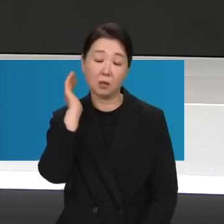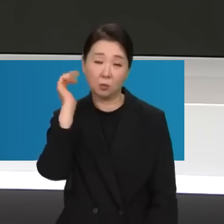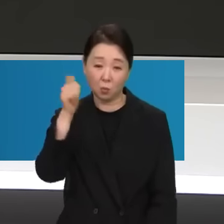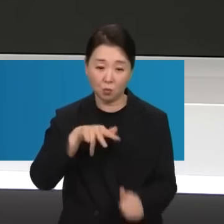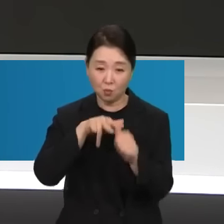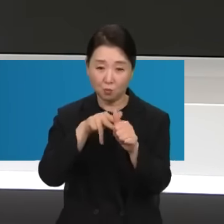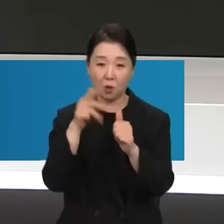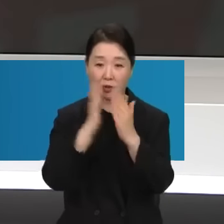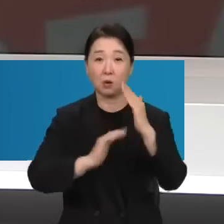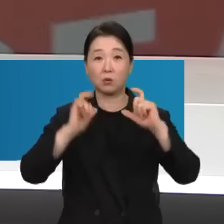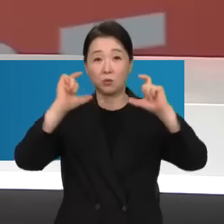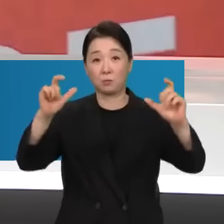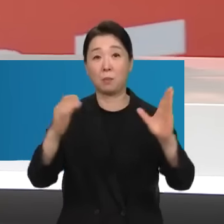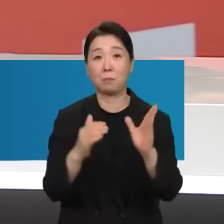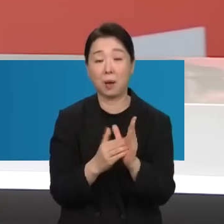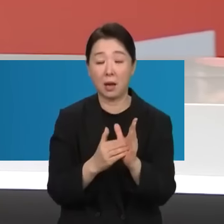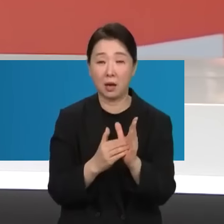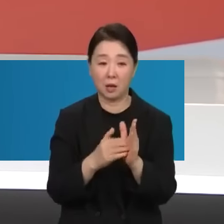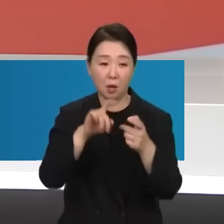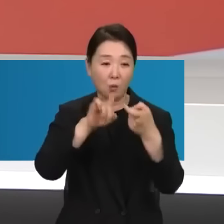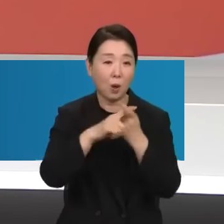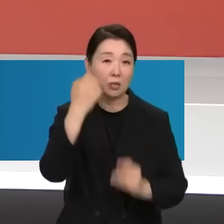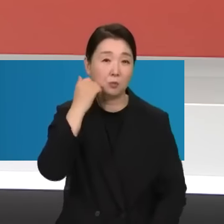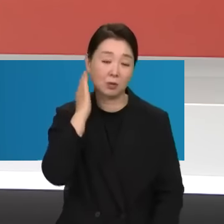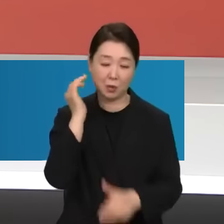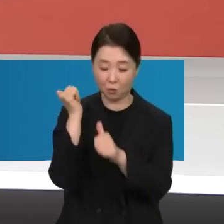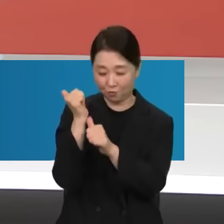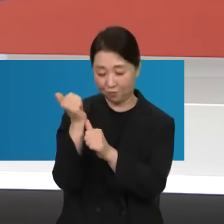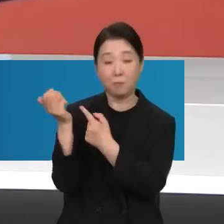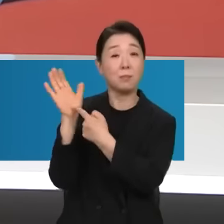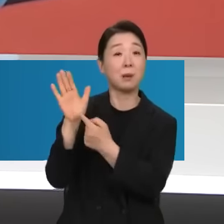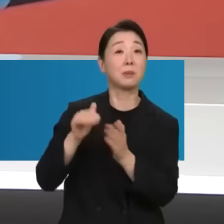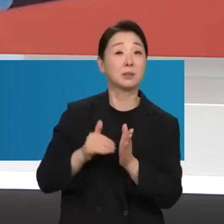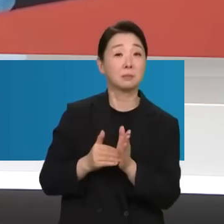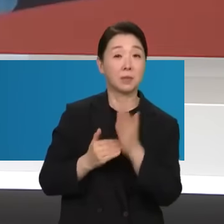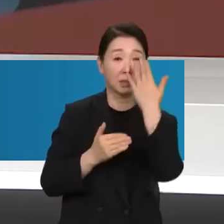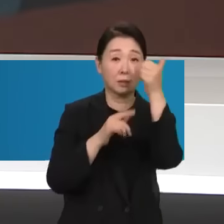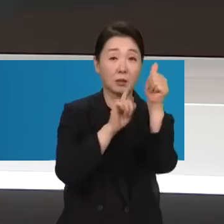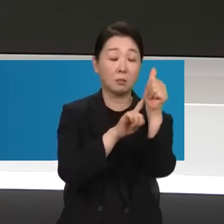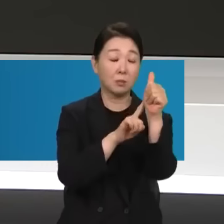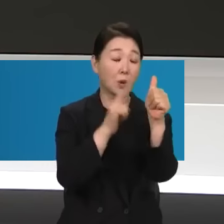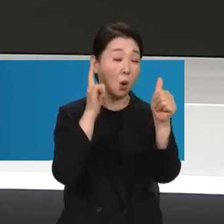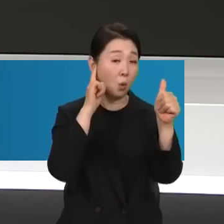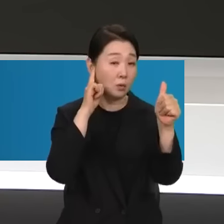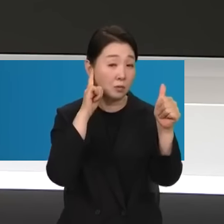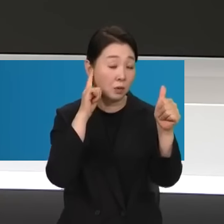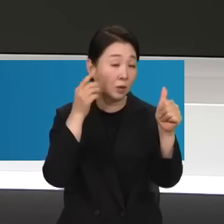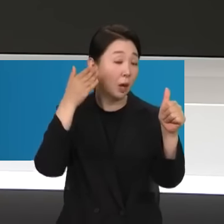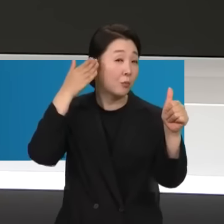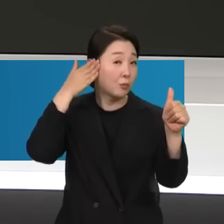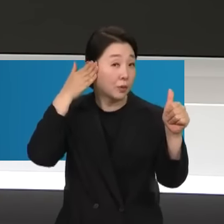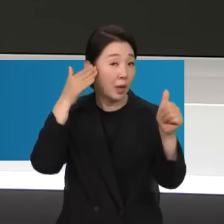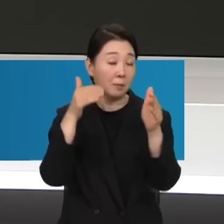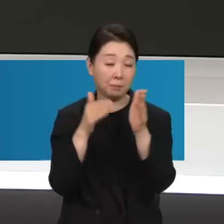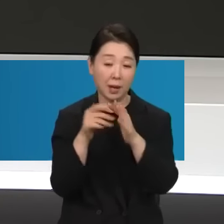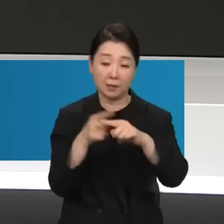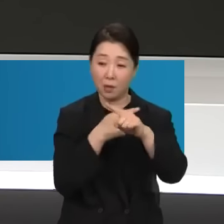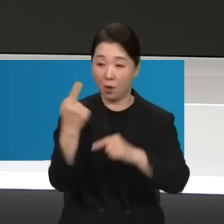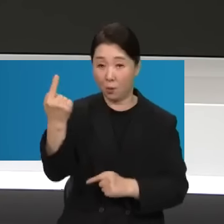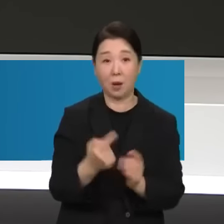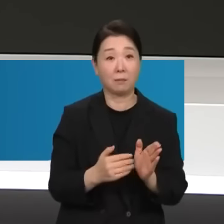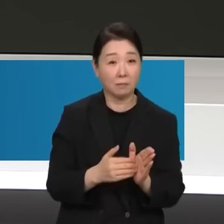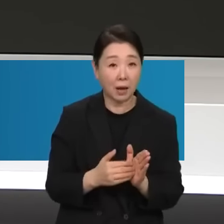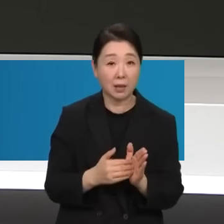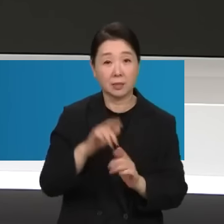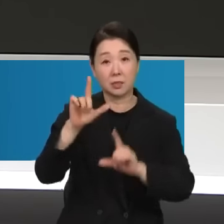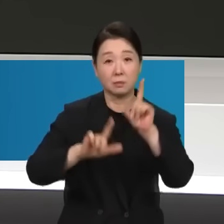지명되고 관심을 모은 부통령 후보도 발표했습니다. 트럼프는 오른쪽 귀에 붕대를 대고 전당대회에 등장했는데